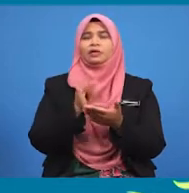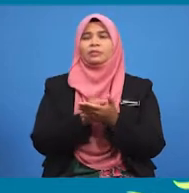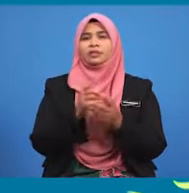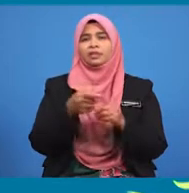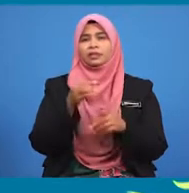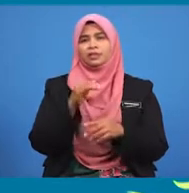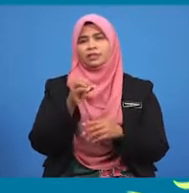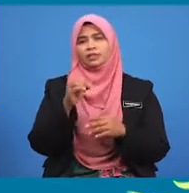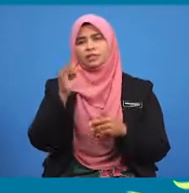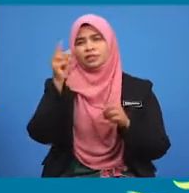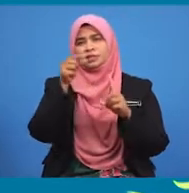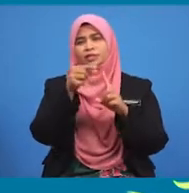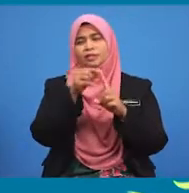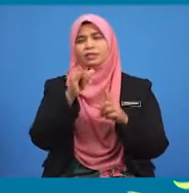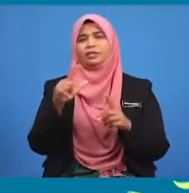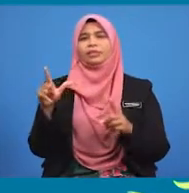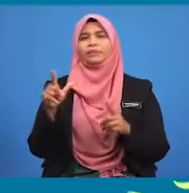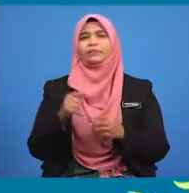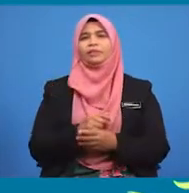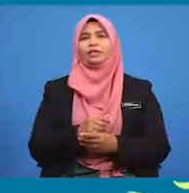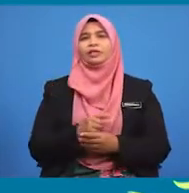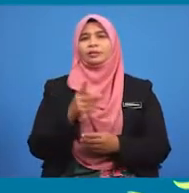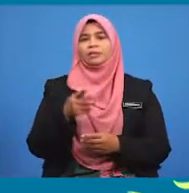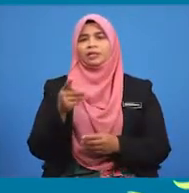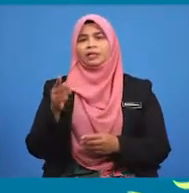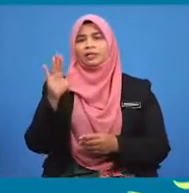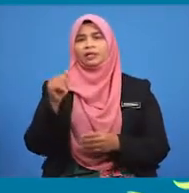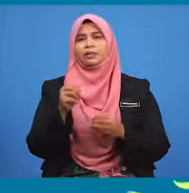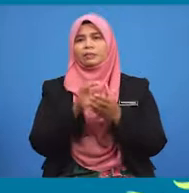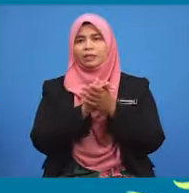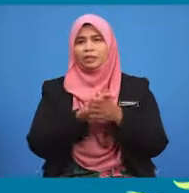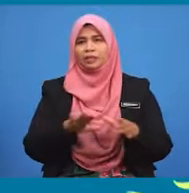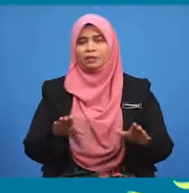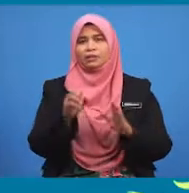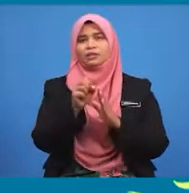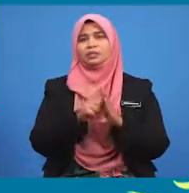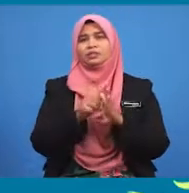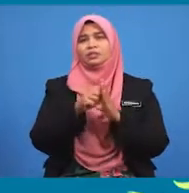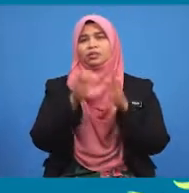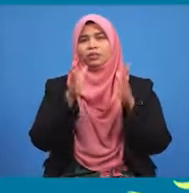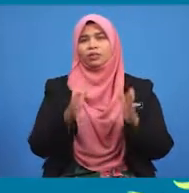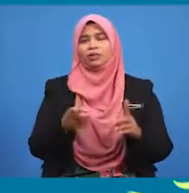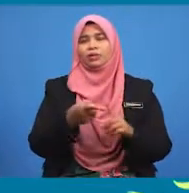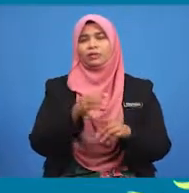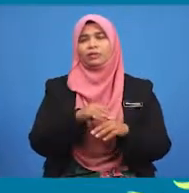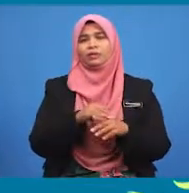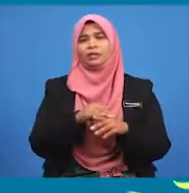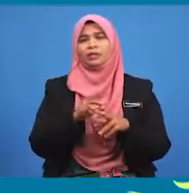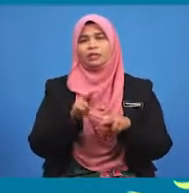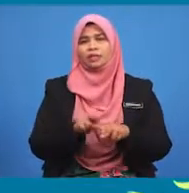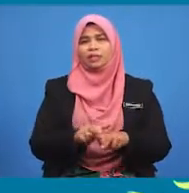yang pertama, perkara yang menyelamatkan seseorang daripada kekal dalam neraka